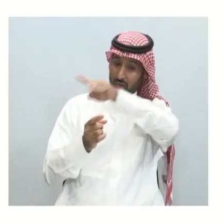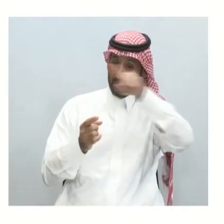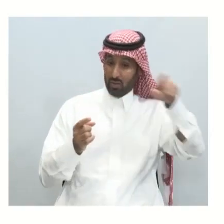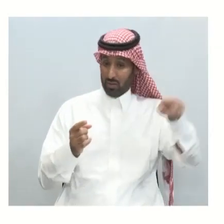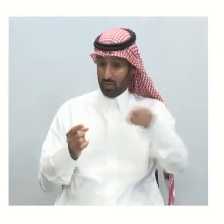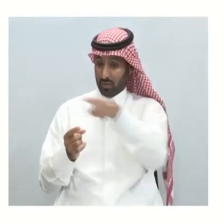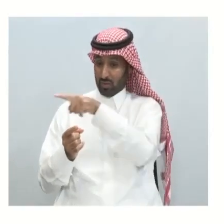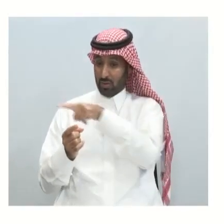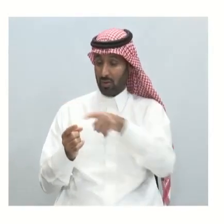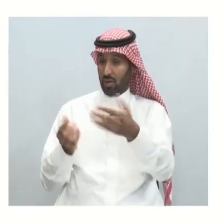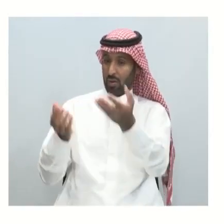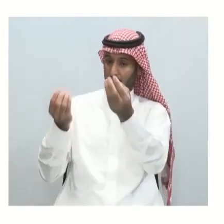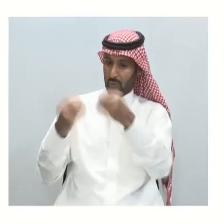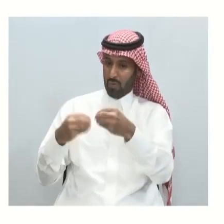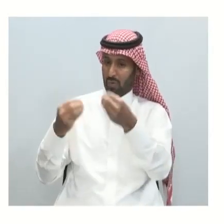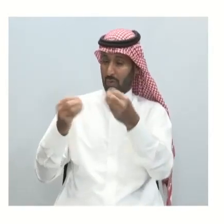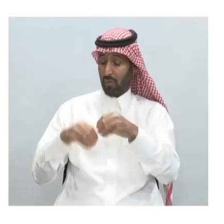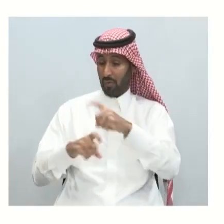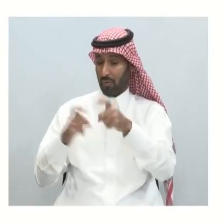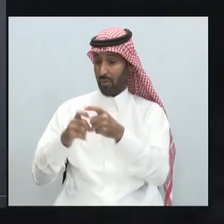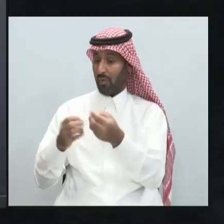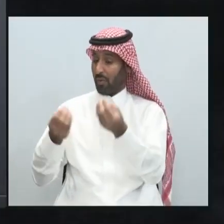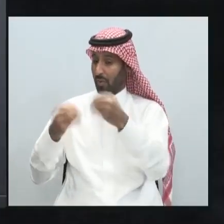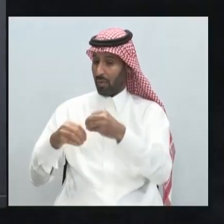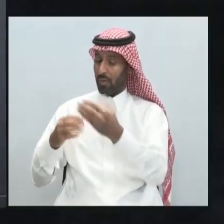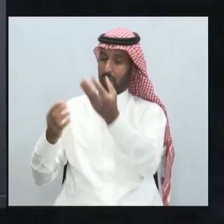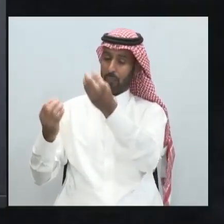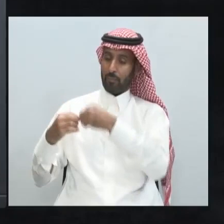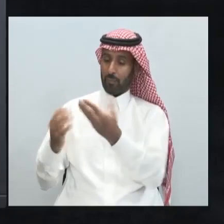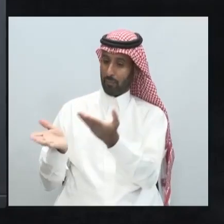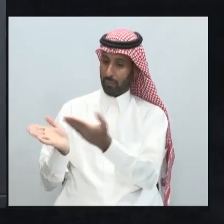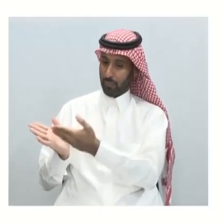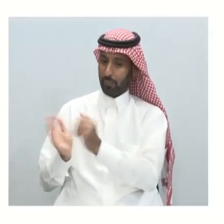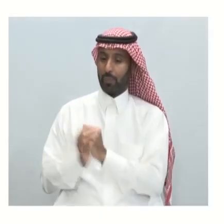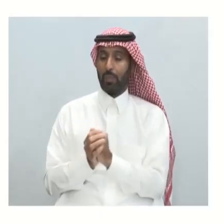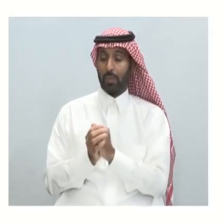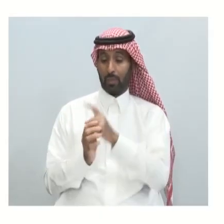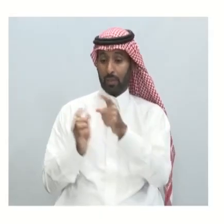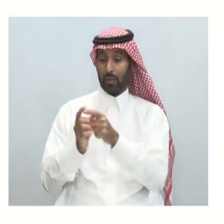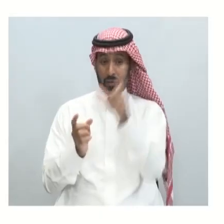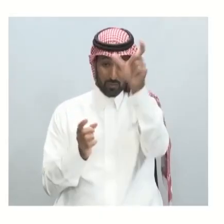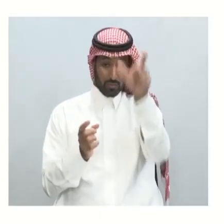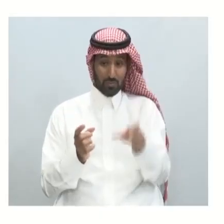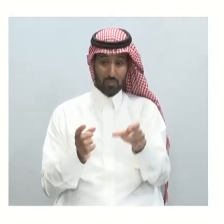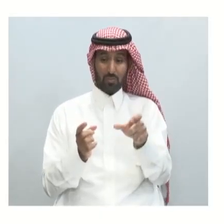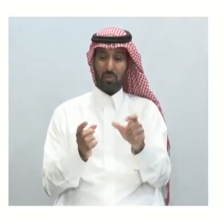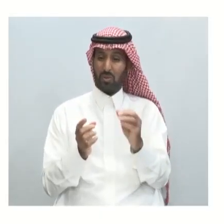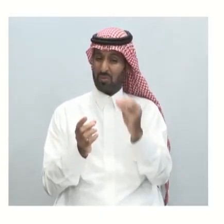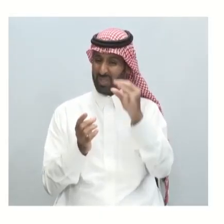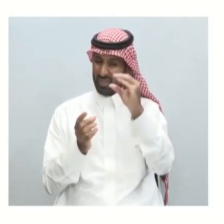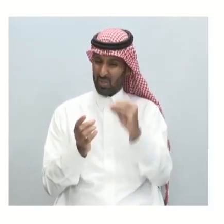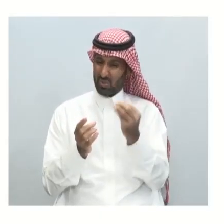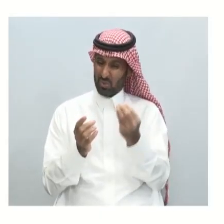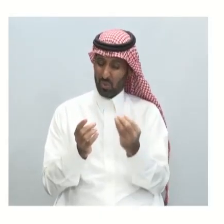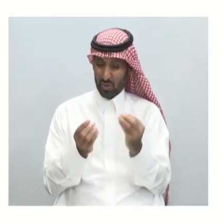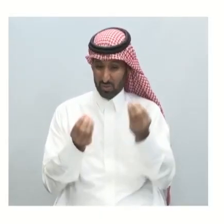الميل الالكتروني كلما زاد العدد الذري بالنسبه للمجموعه سيقل يقل كلما زاد العدد